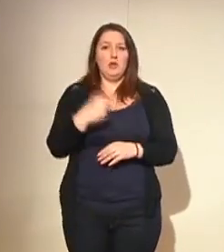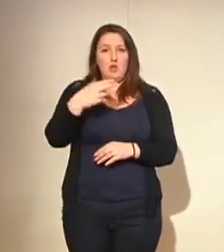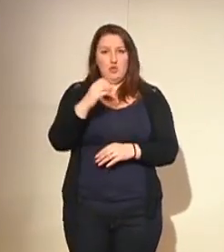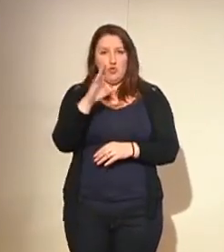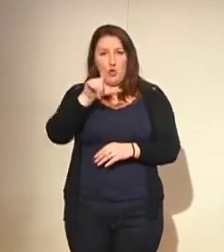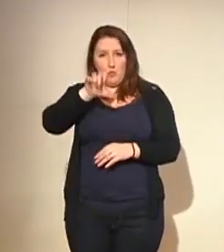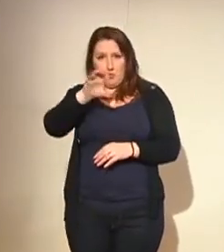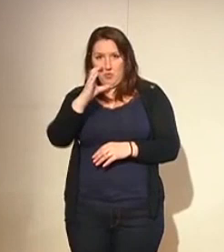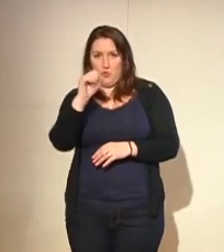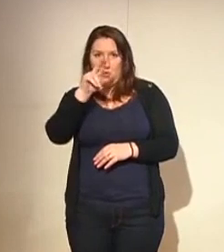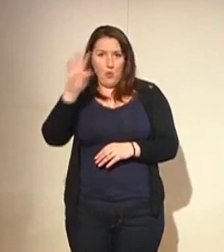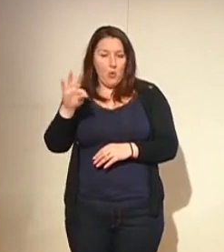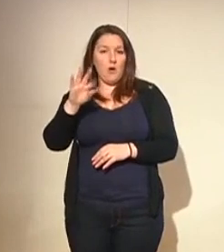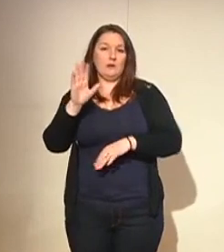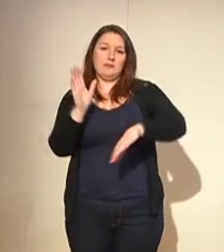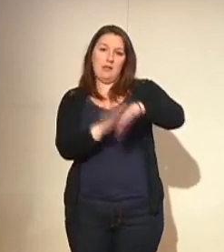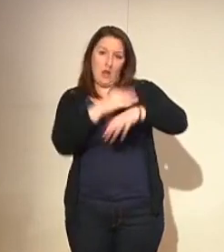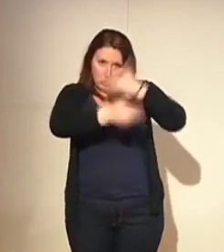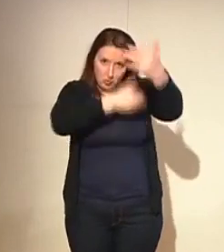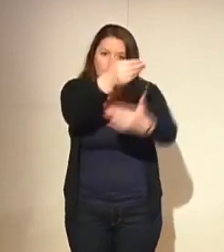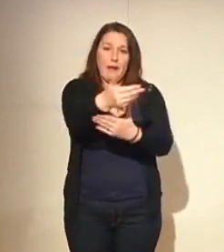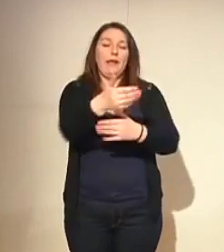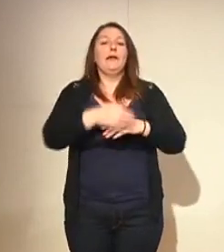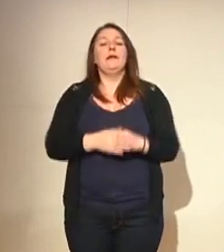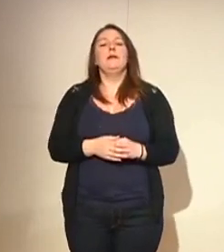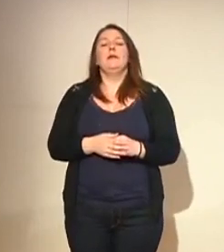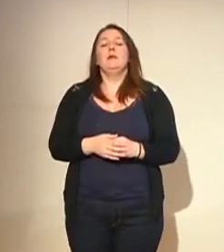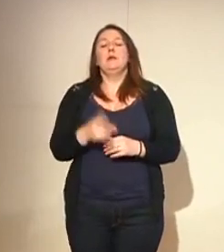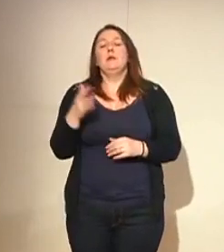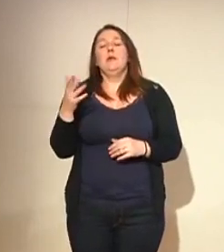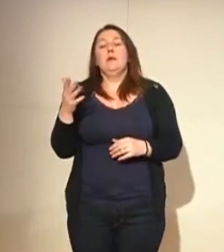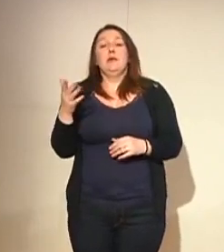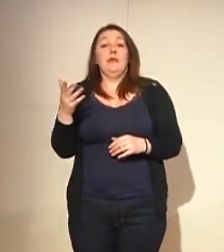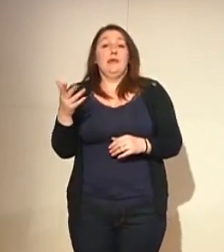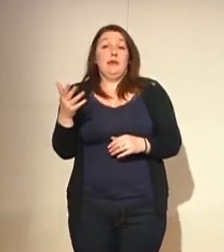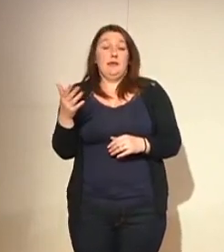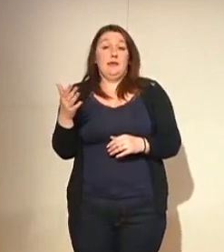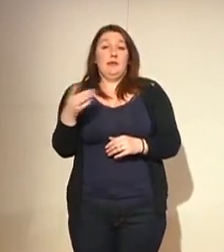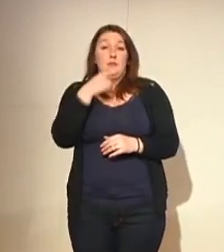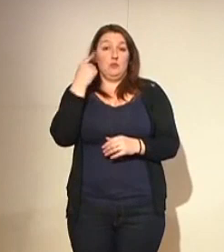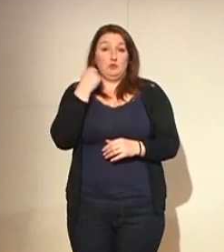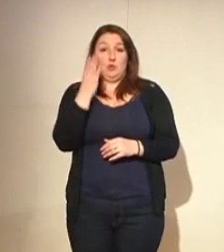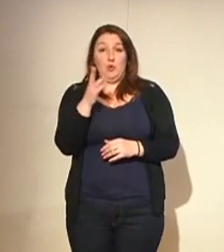courourt pour la gauche et le progrès et Monsieur Breuil pour le